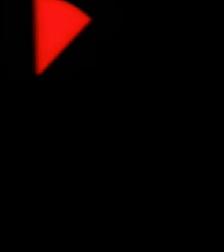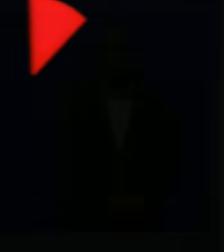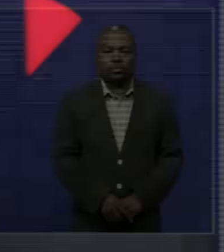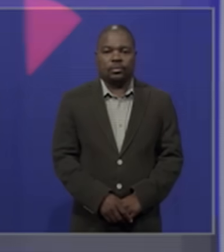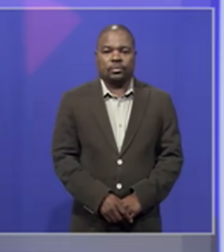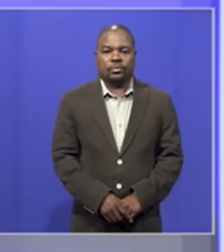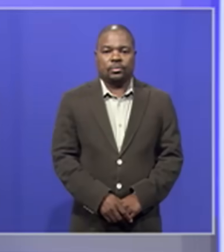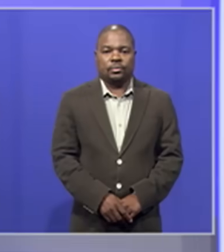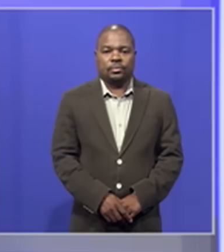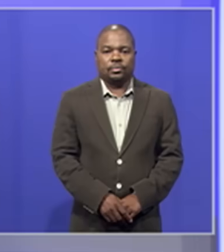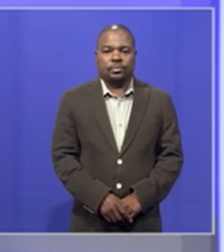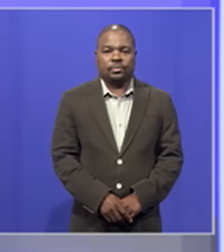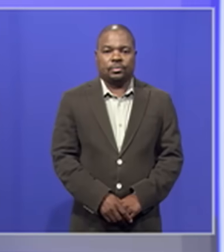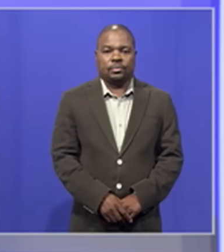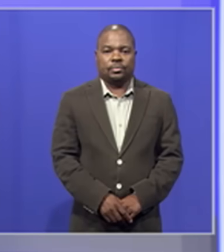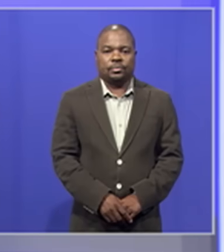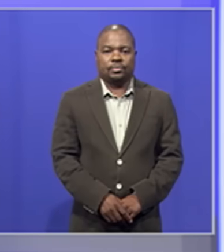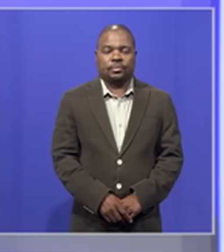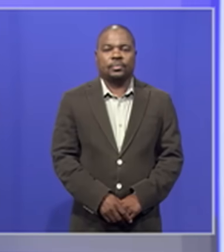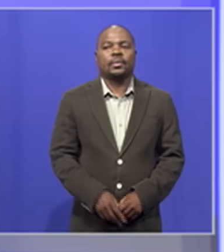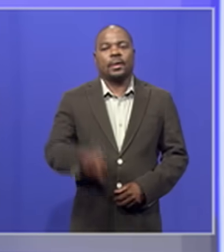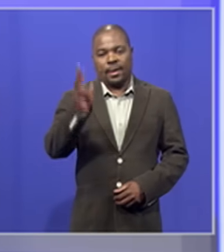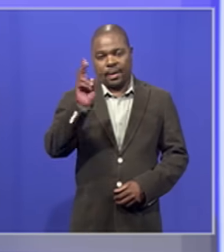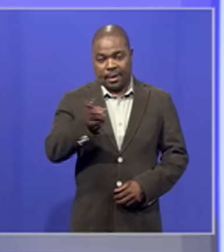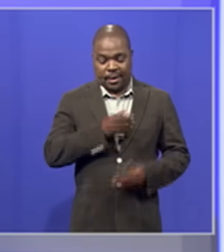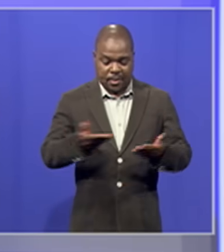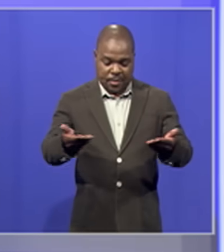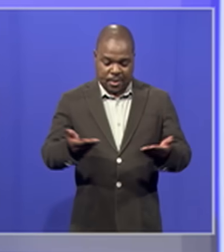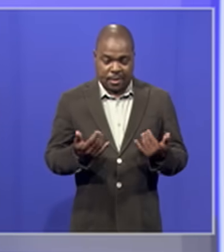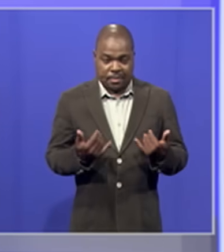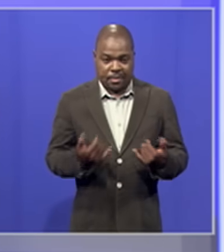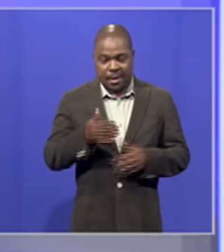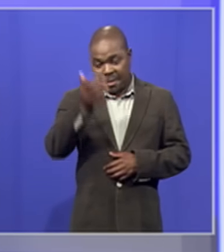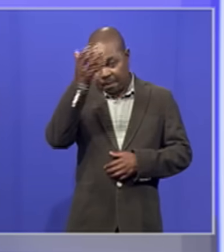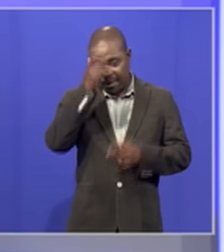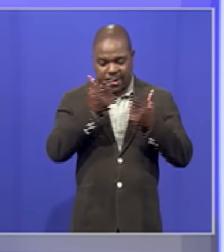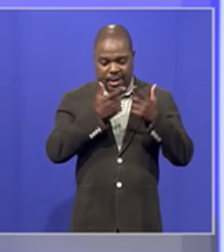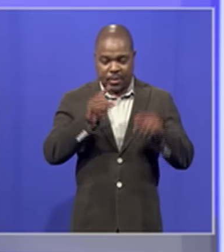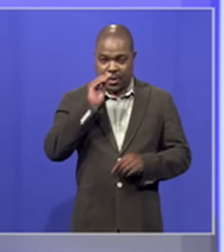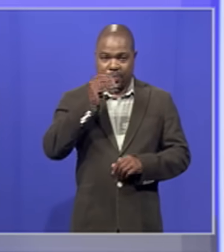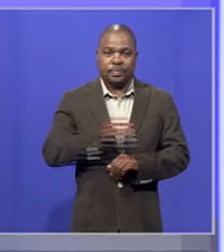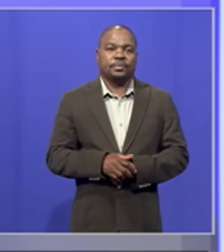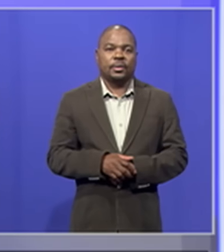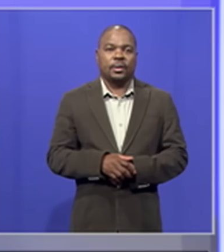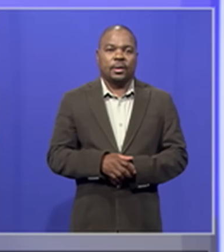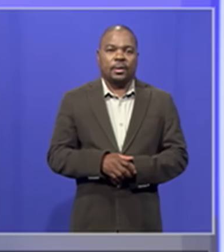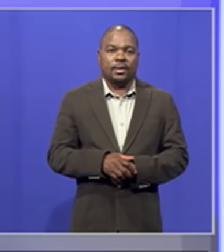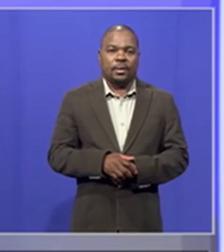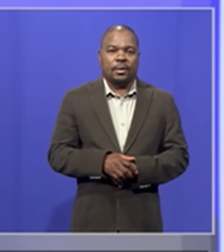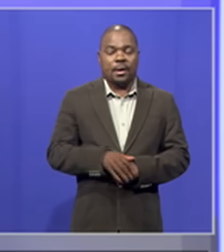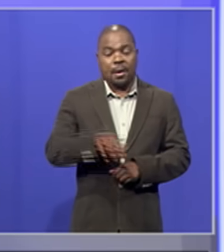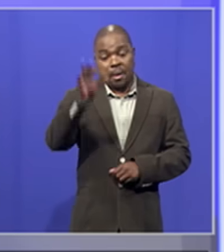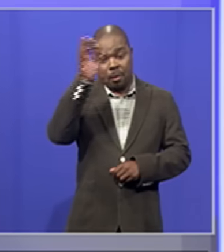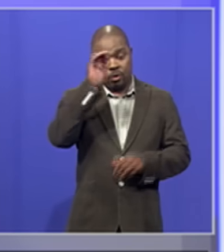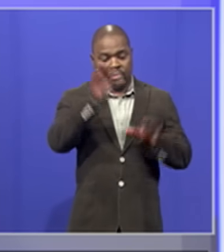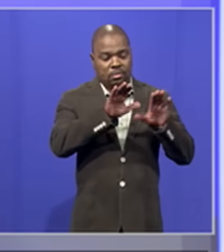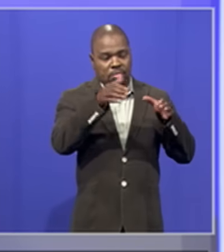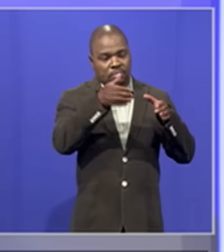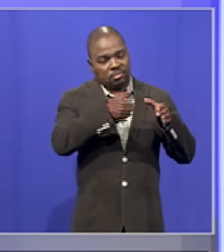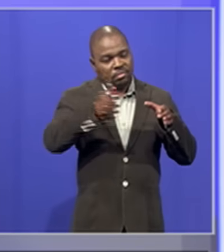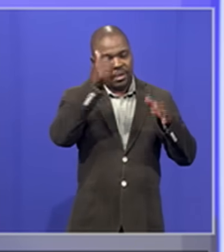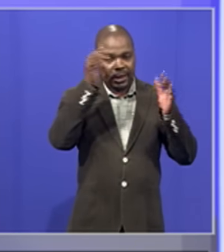re sa buša re le amogela ditaba tša leleme la Sepedi Hlogo ya lekala la bohlodi Lieutenant General